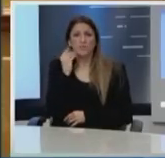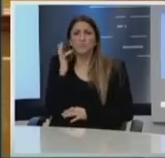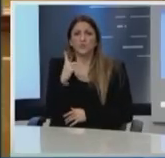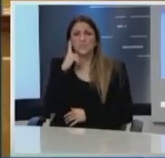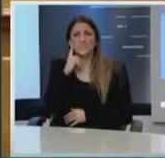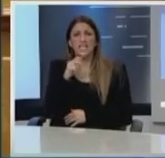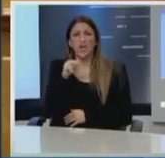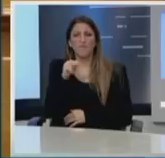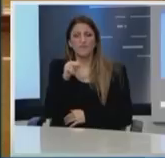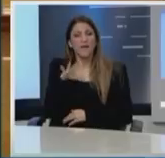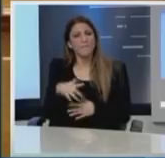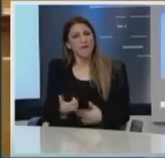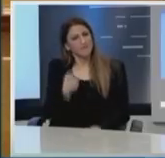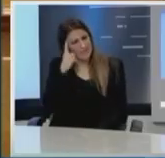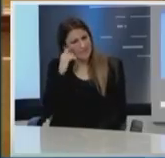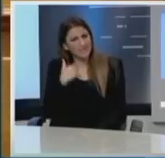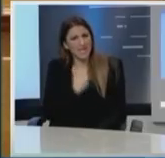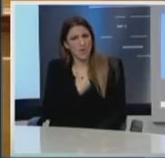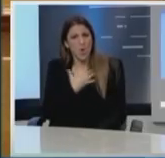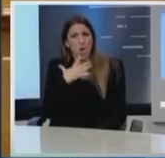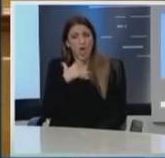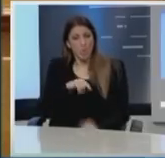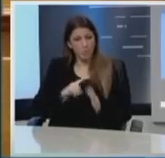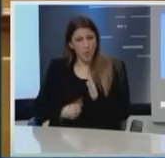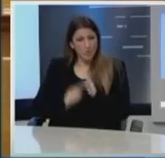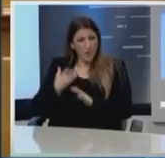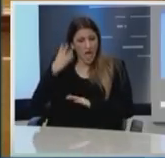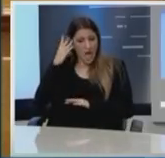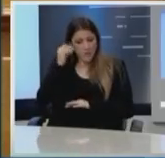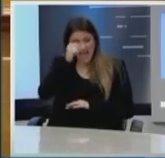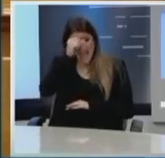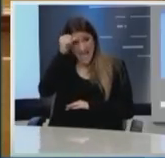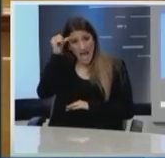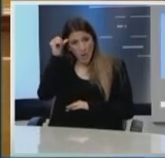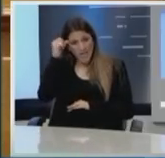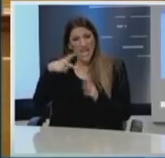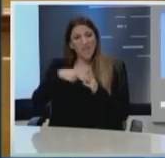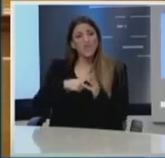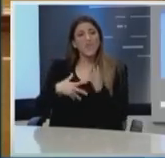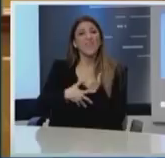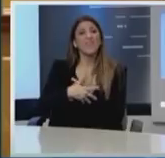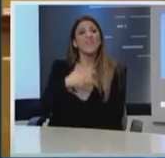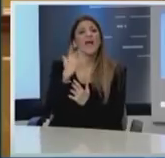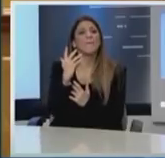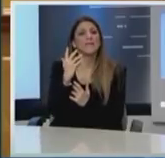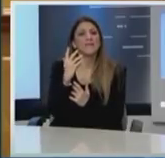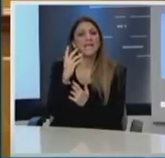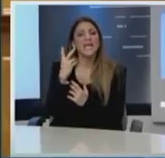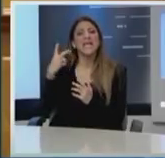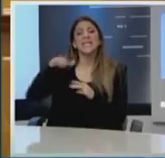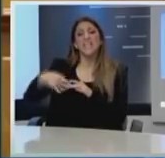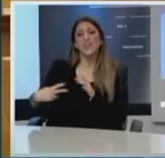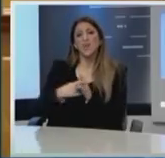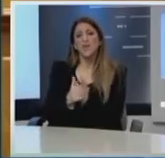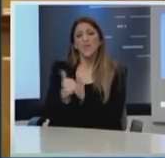Νοβάρτης? Μα την Νοβάρτης εγώ την πρωτοάκουσα το καλοκαίρι του 2015 και το 2016